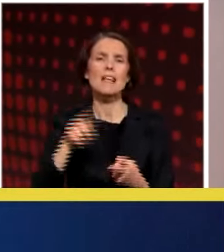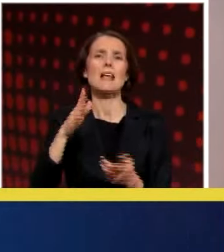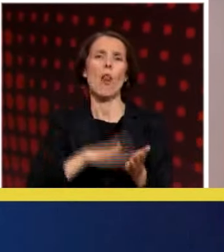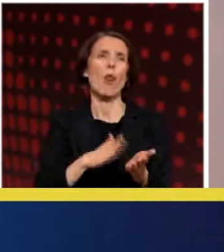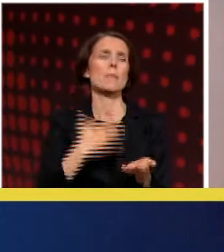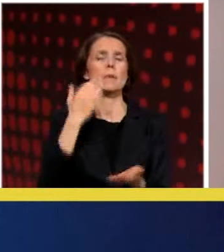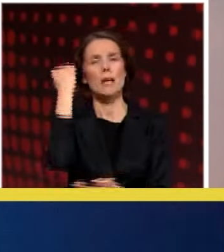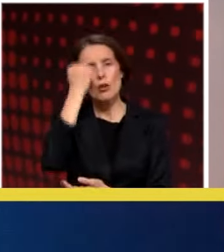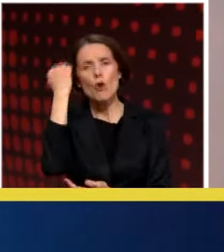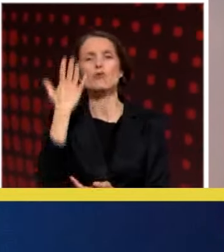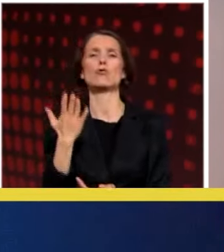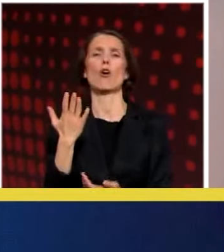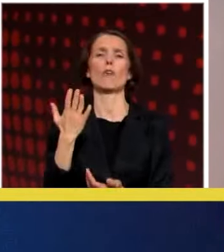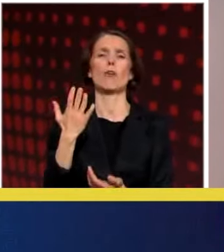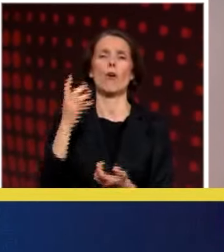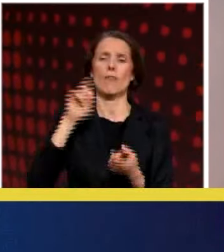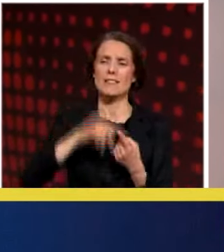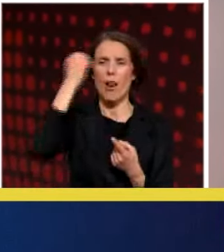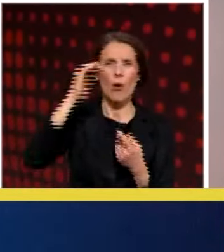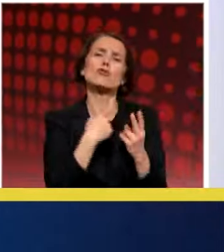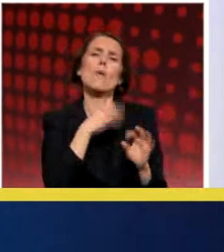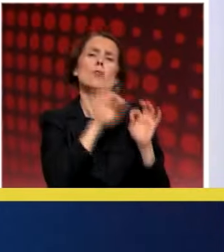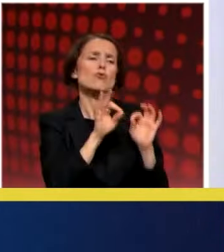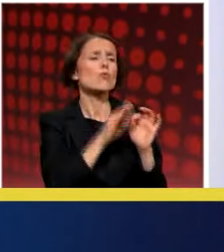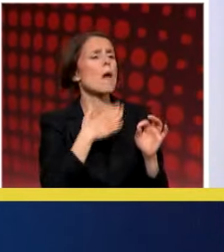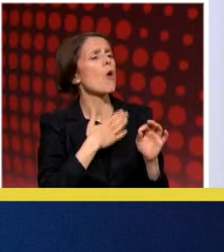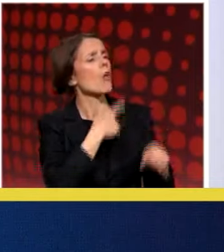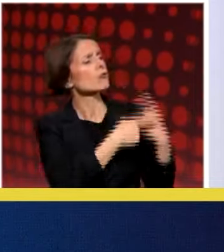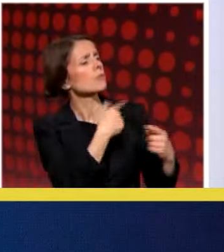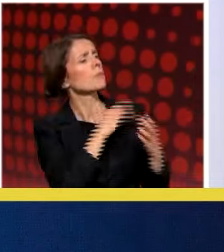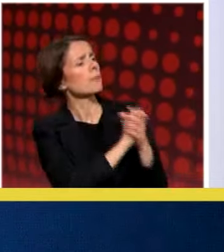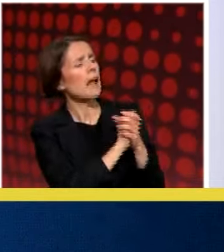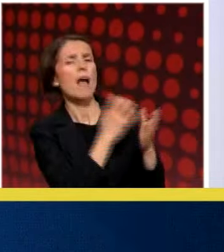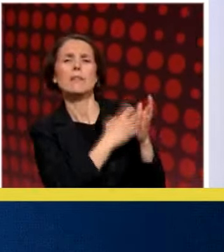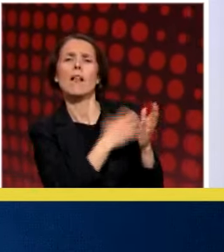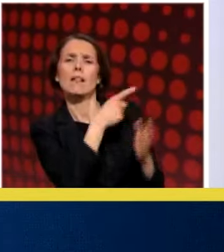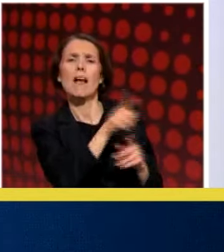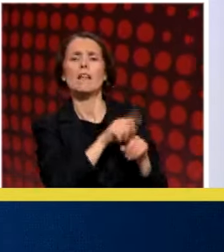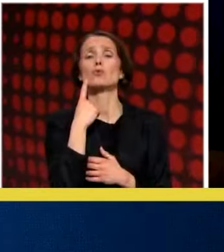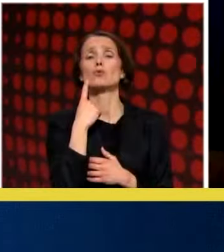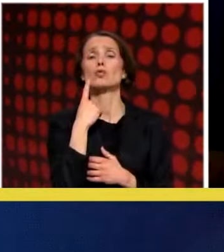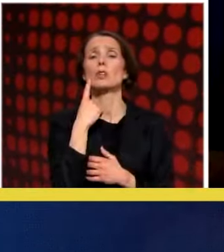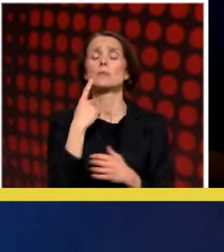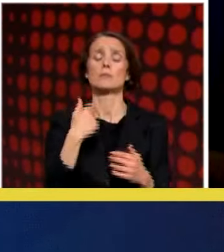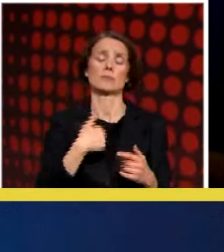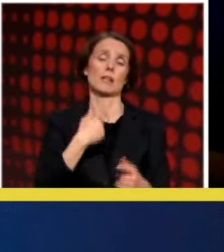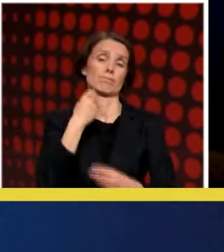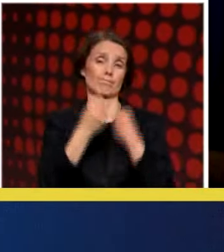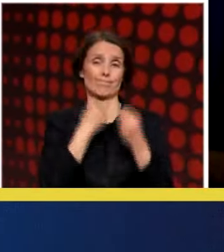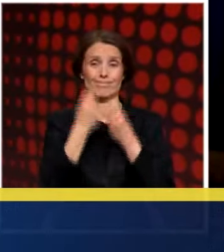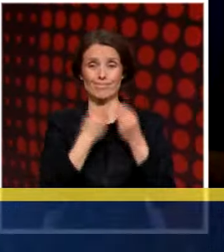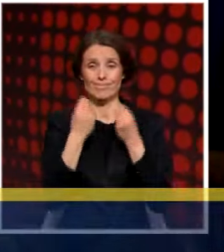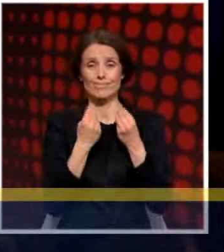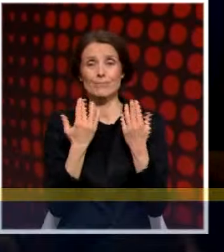semmi ahhoz képest, amit a következő 4 évre tervezünk, mutatott rá a szerb államfő. Vučić elmondta, hogy minden projekt